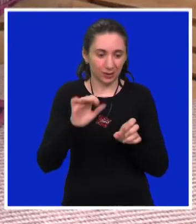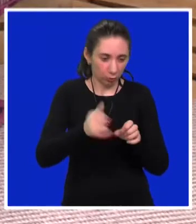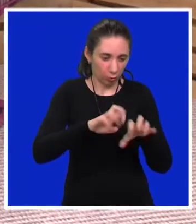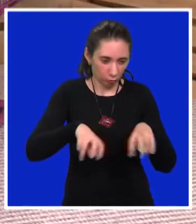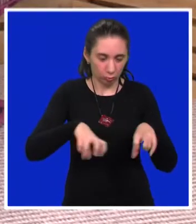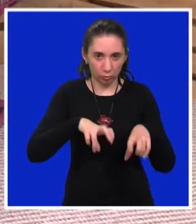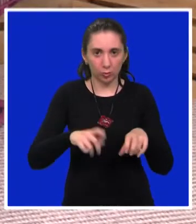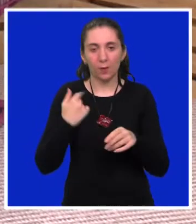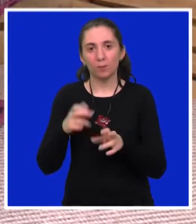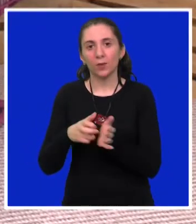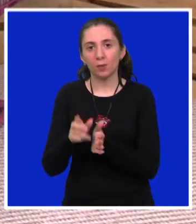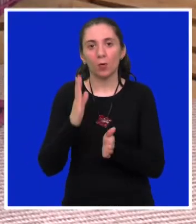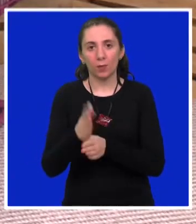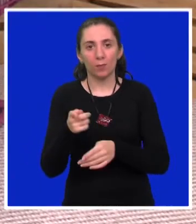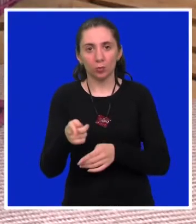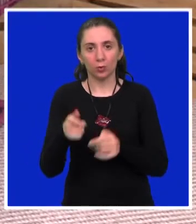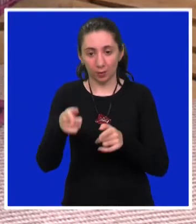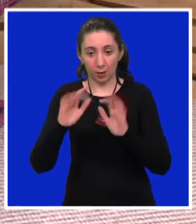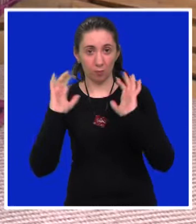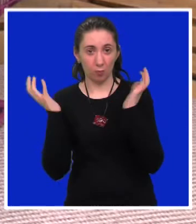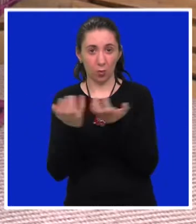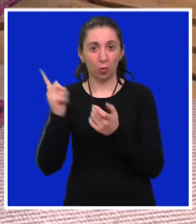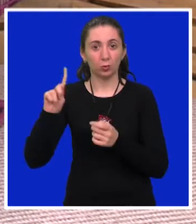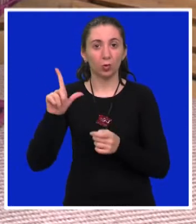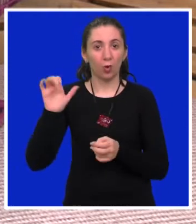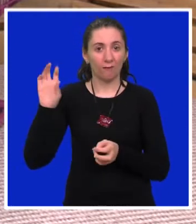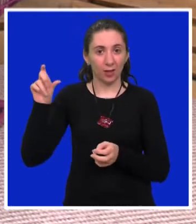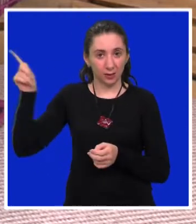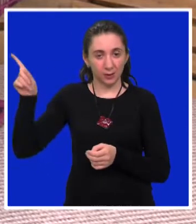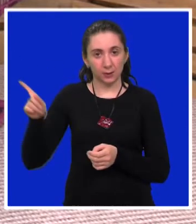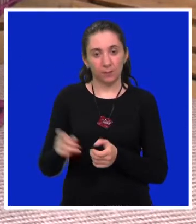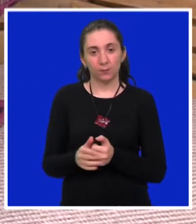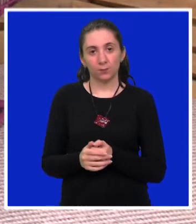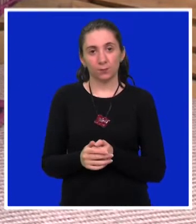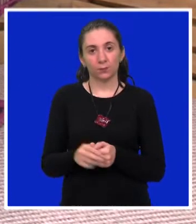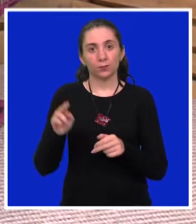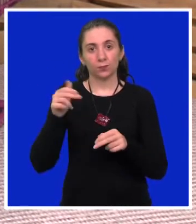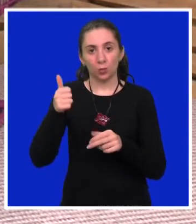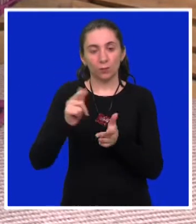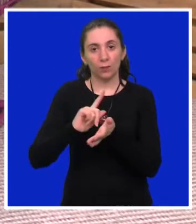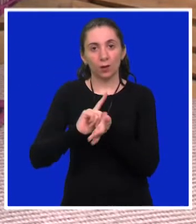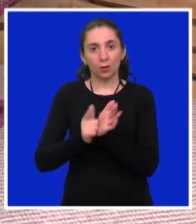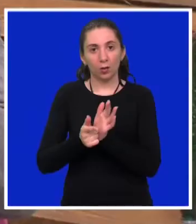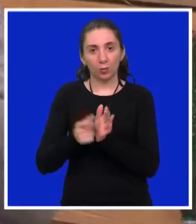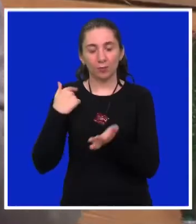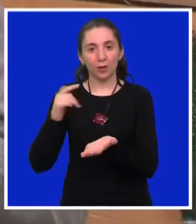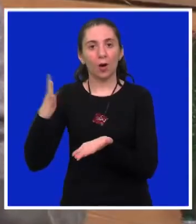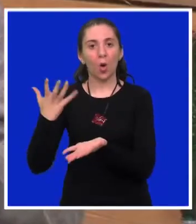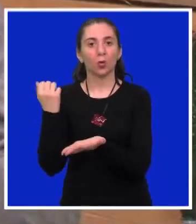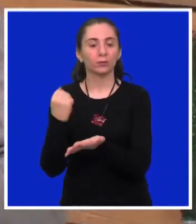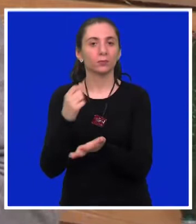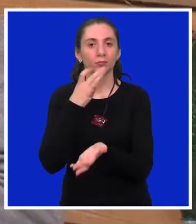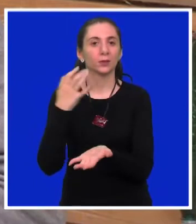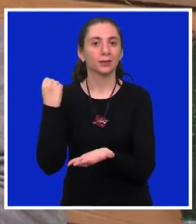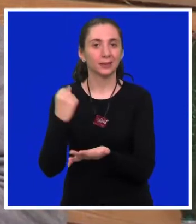trenutku idemo prema tome da taj prostor dolje na Ilovcu stvarno ga u jednom trenutku, što se kaže, zapečatimo,